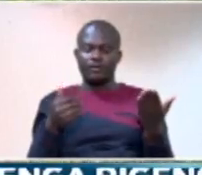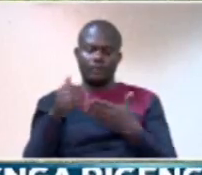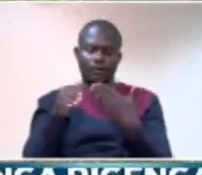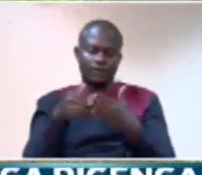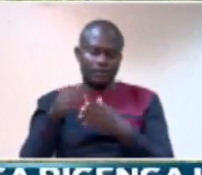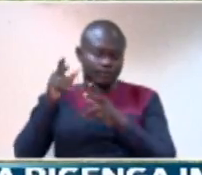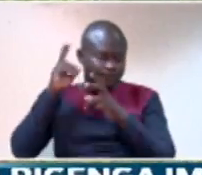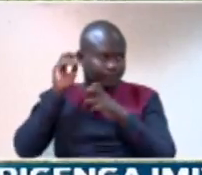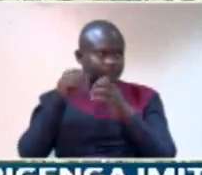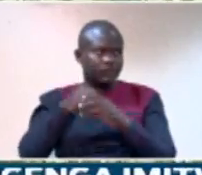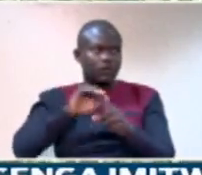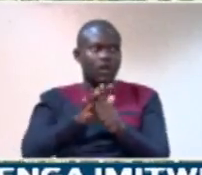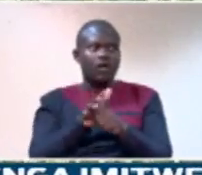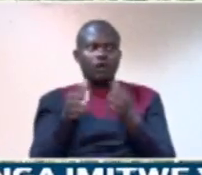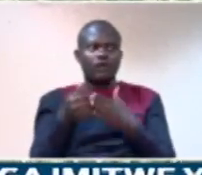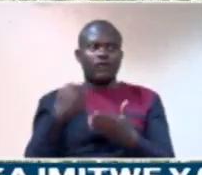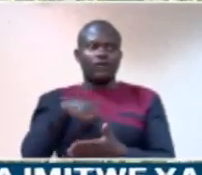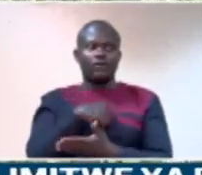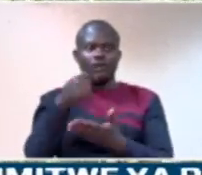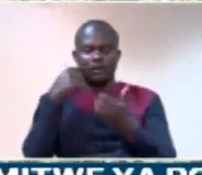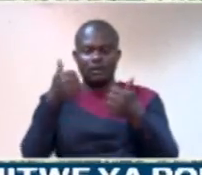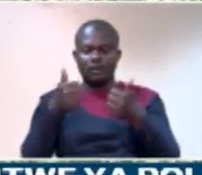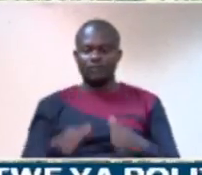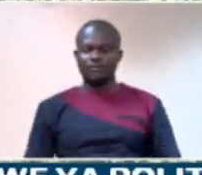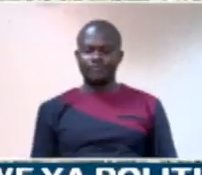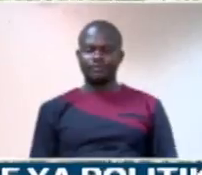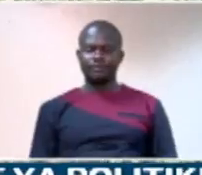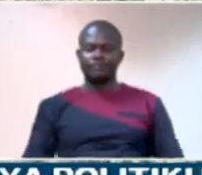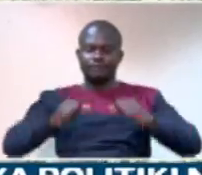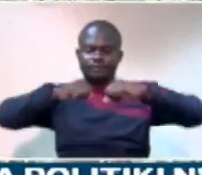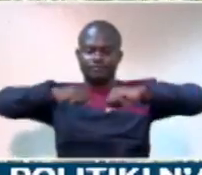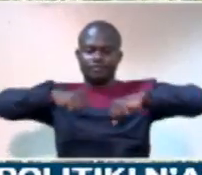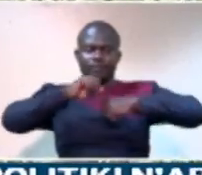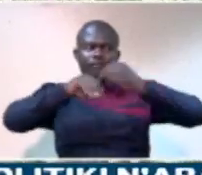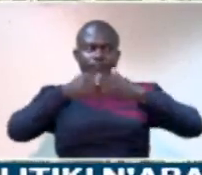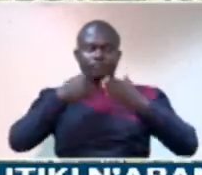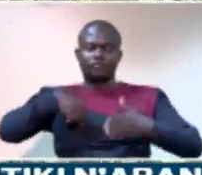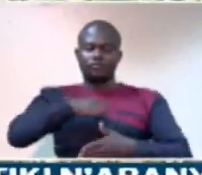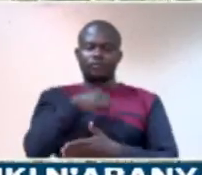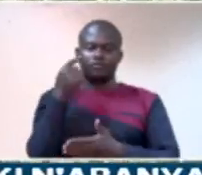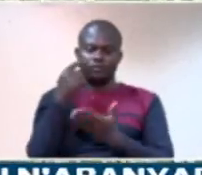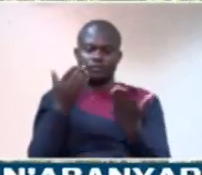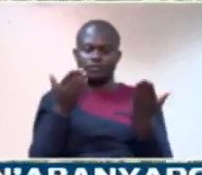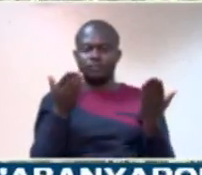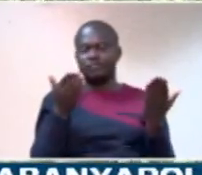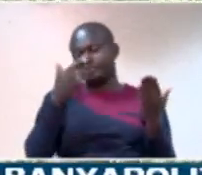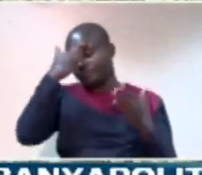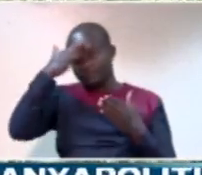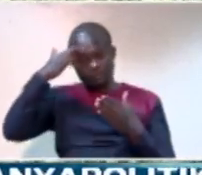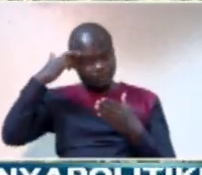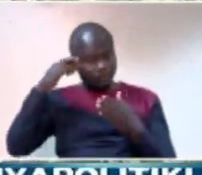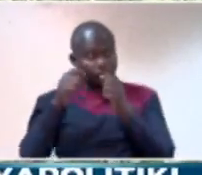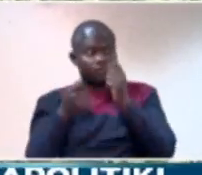kubaho COVID-19. Gutegura ihinga turitegura twaragiranye amasezerano n'umuguzi. Ariko ubu buhinzi bw'imboga niyo mpamvu